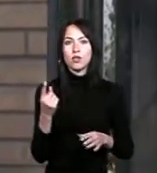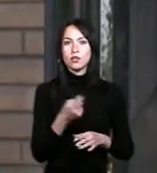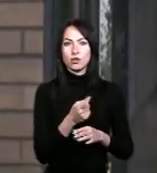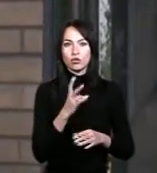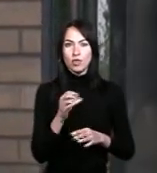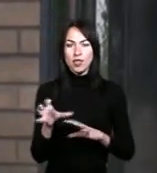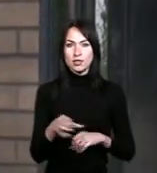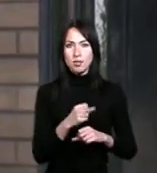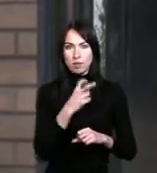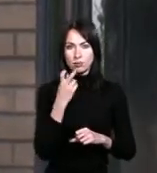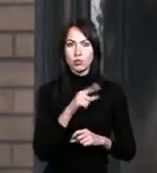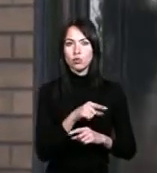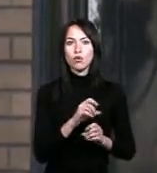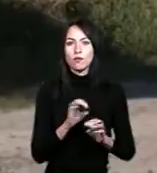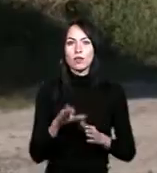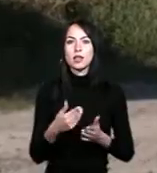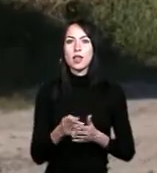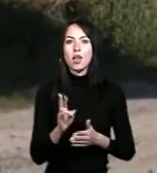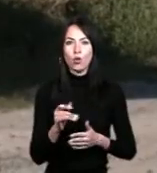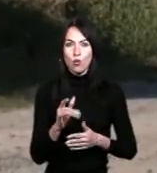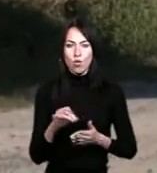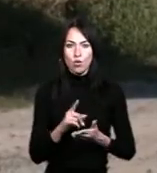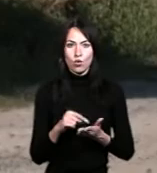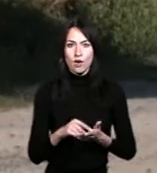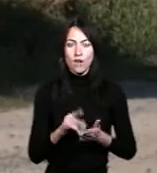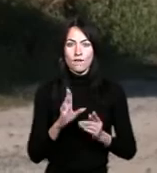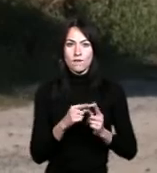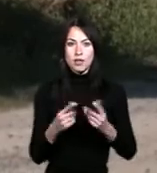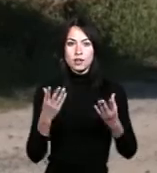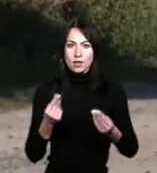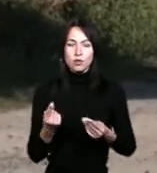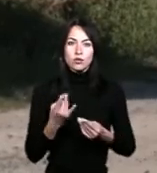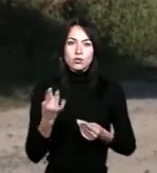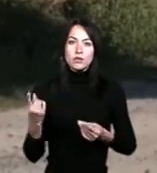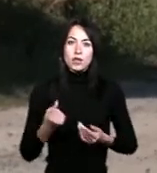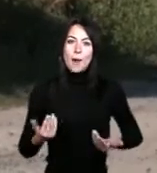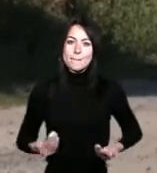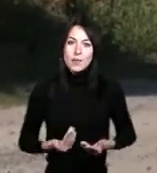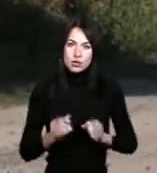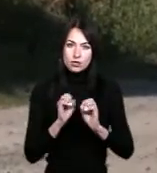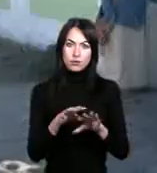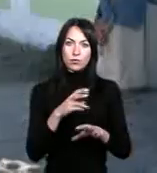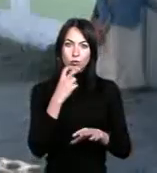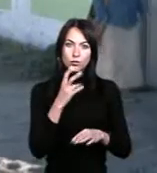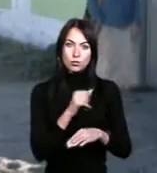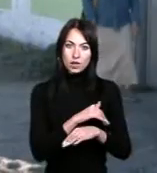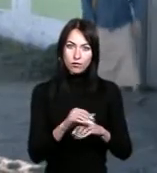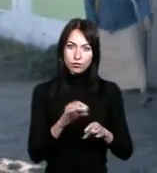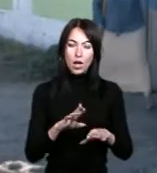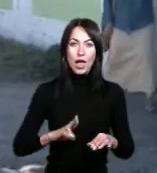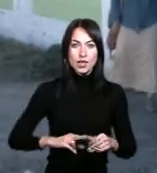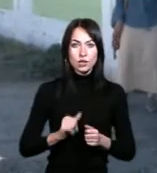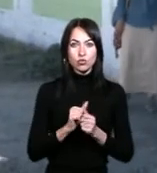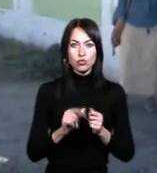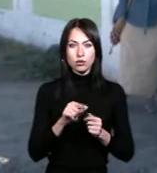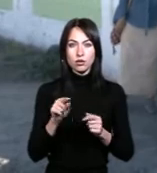забирає. Що його виставляти? Для кого? У визначений день, раз на тиждень, мешканці виставляють сміття на вулицю. Директорка час від часу